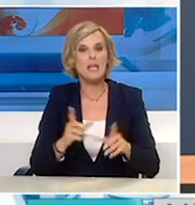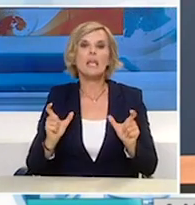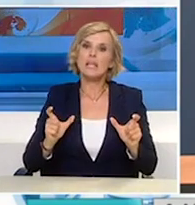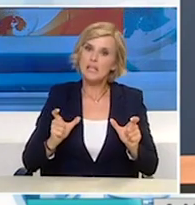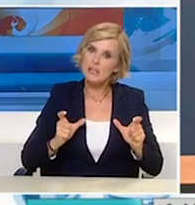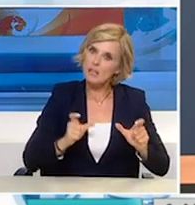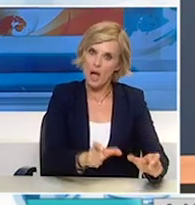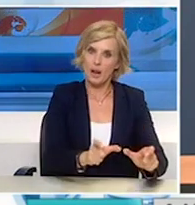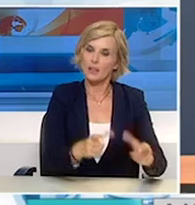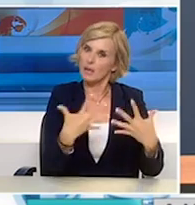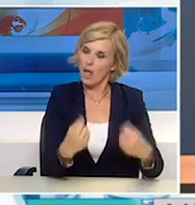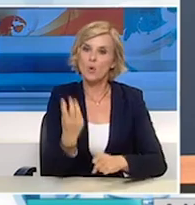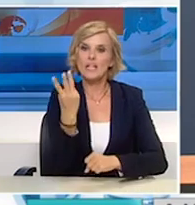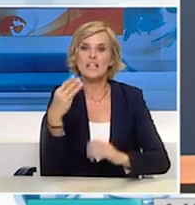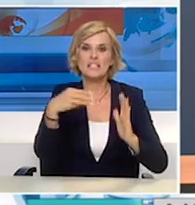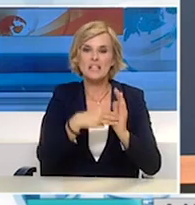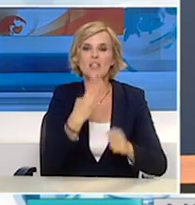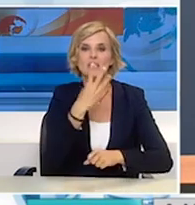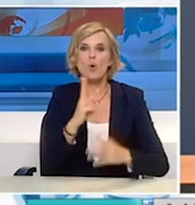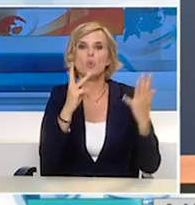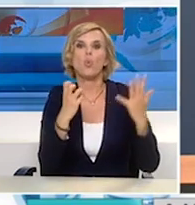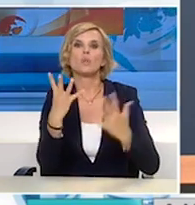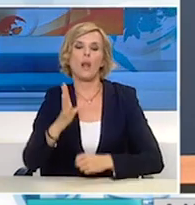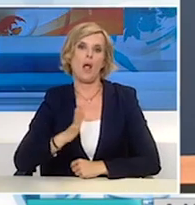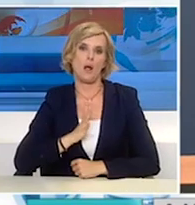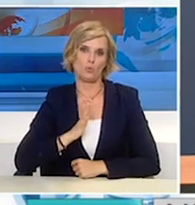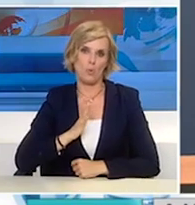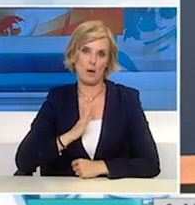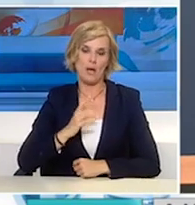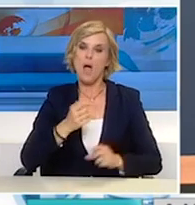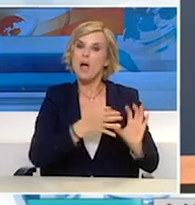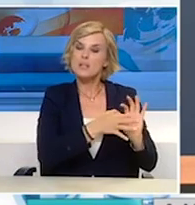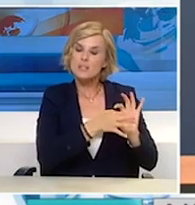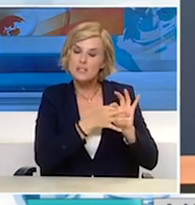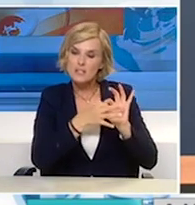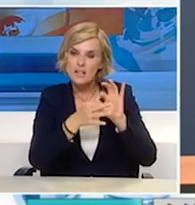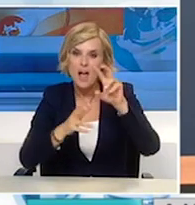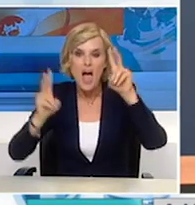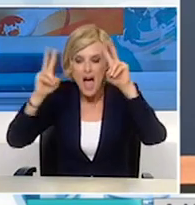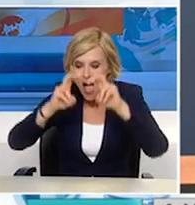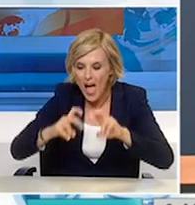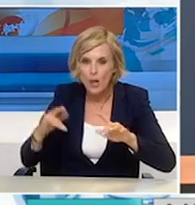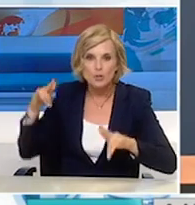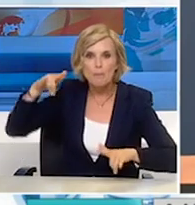απομόνωση, σε καραντίνα, 3.389 συμπολίτες μας. Συνεχίζεται επίσης και ο έλεγχος των πτήσεων εξωτερικού, σύμφωνα με την